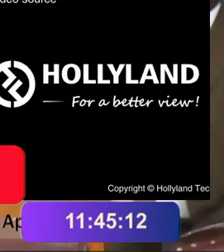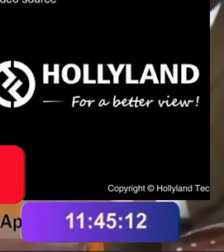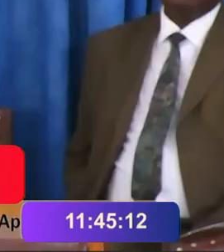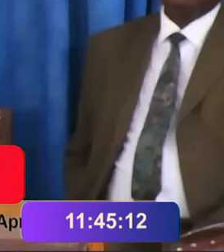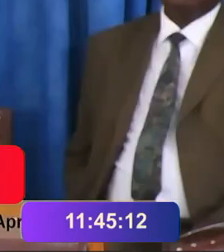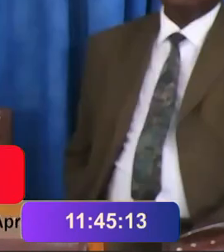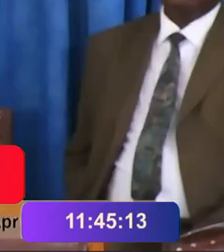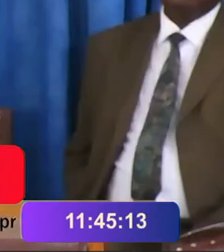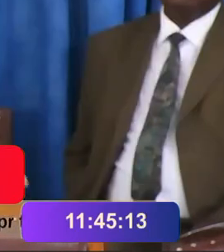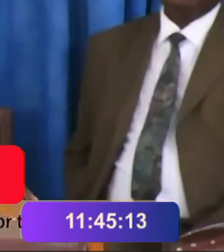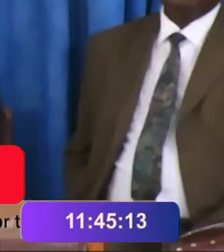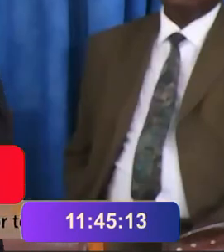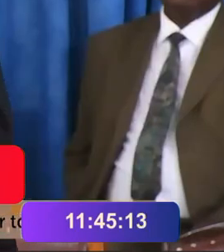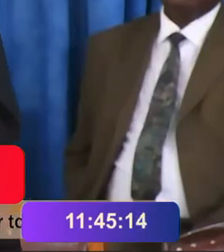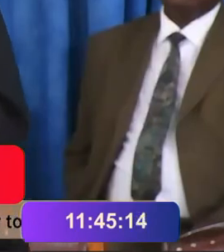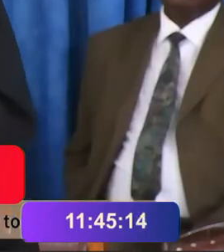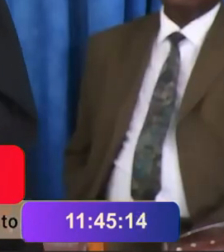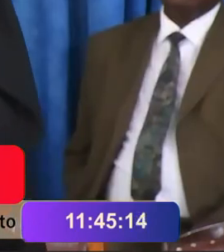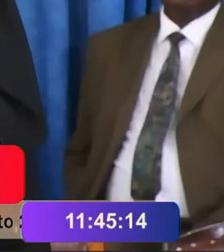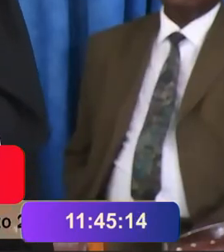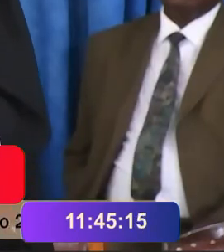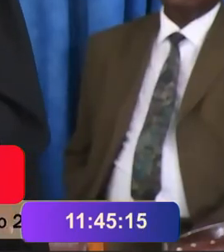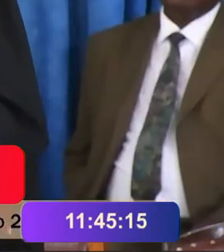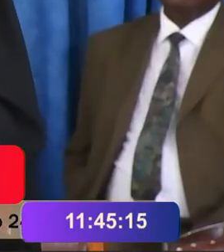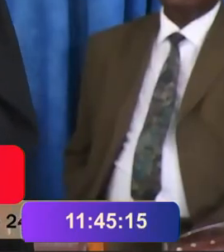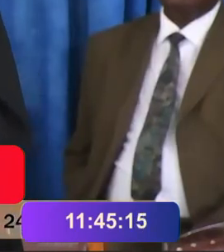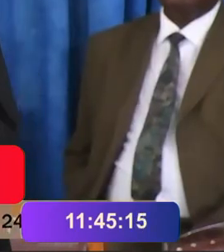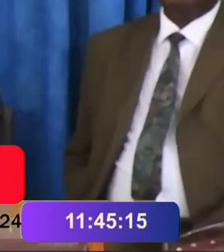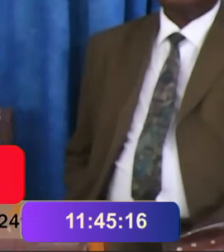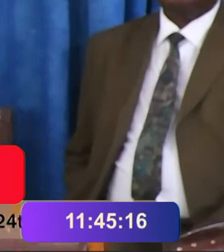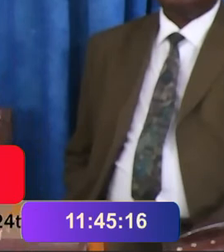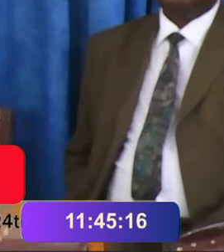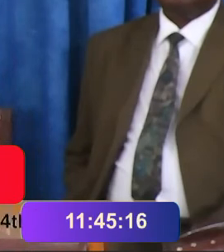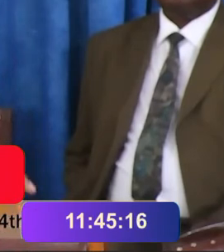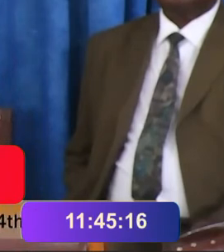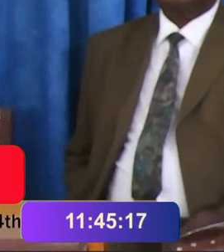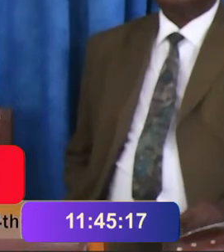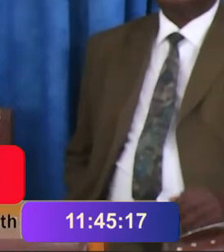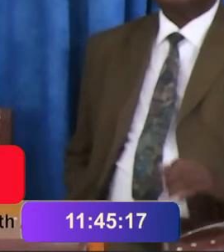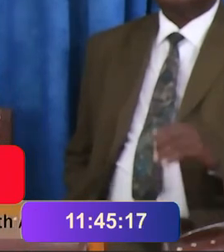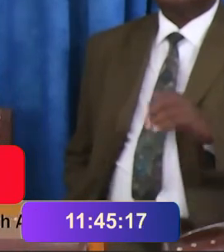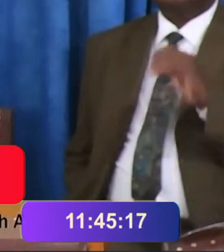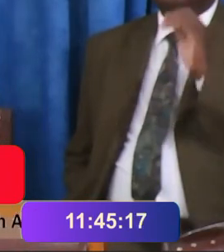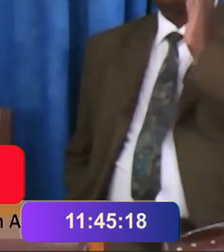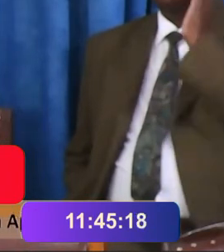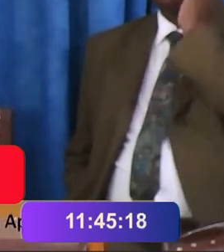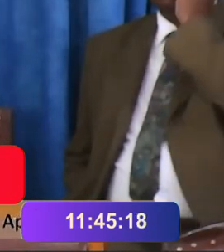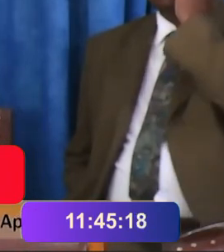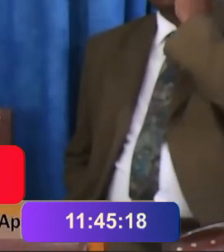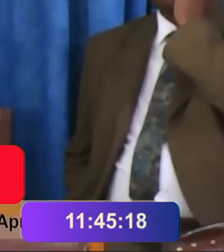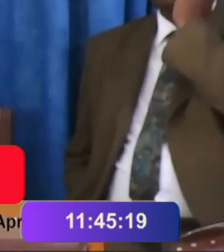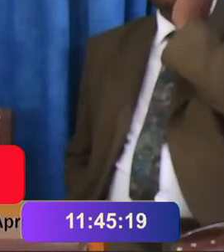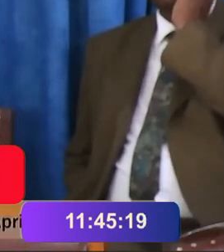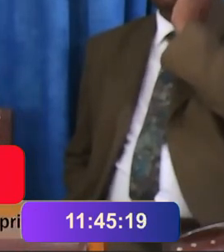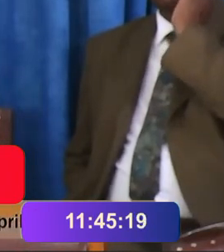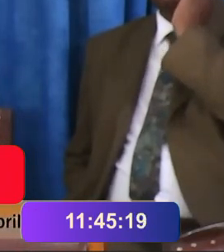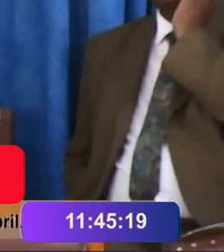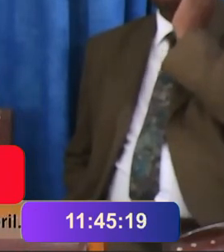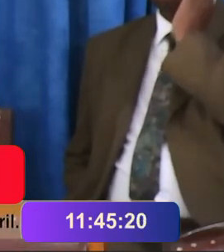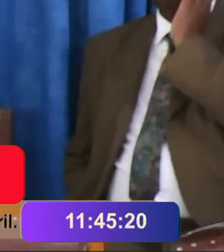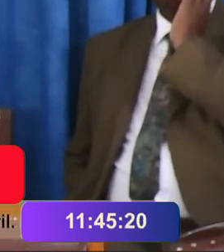wale ambao walikuwa wamepanga kumuua. Roho ya Yesu basi ilikuwa nzito sana.